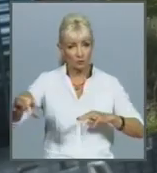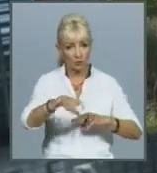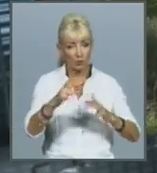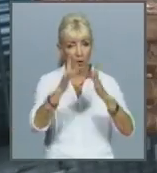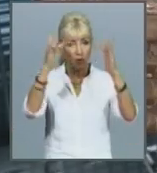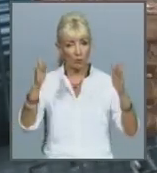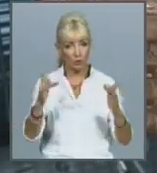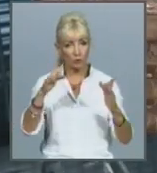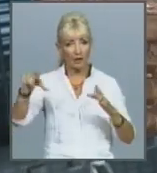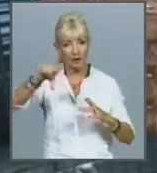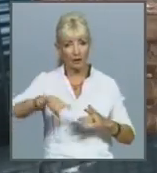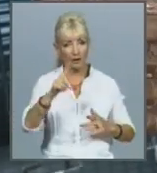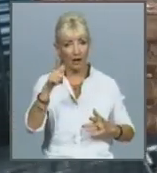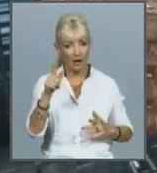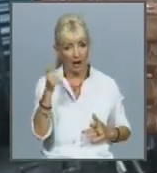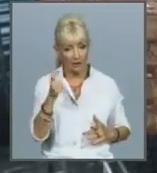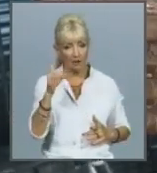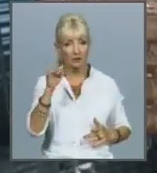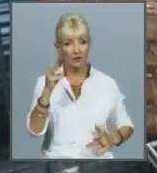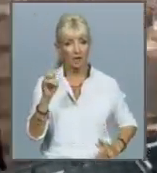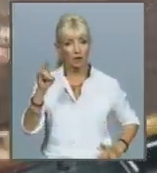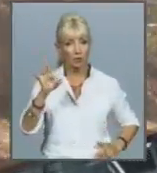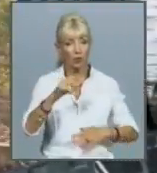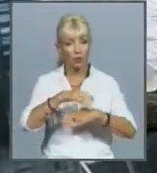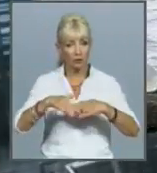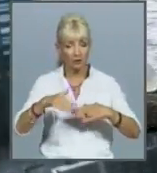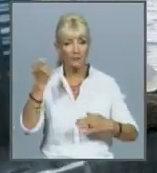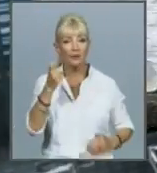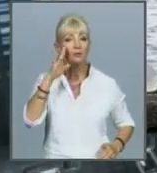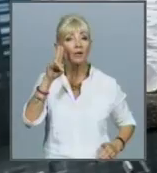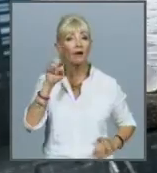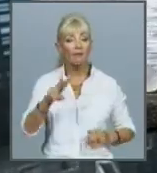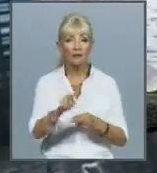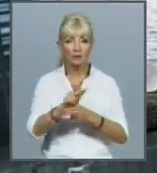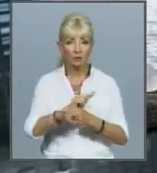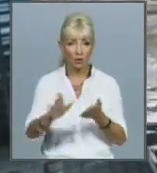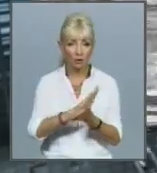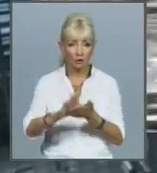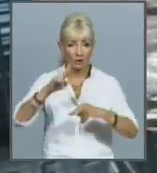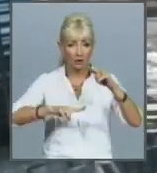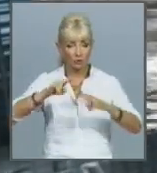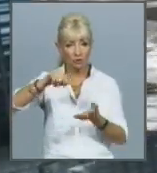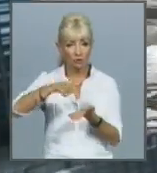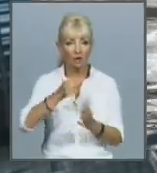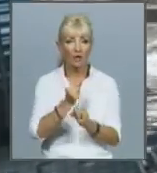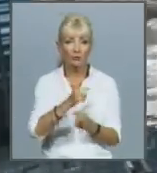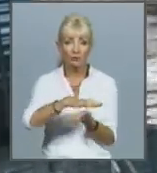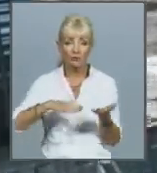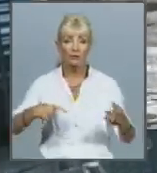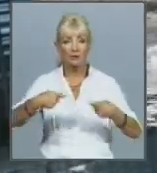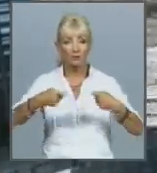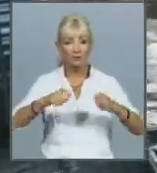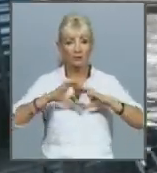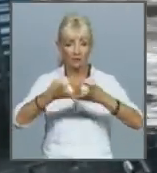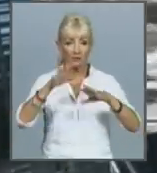та естакади в районі вулиці Шацько. Харківводоканал проводить реконструкцію очисних споруд міста. Роботи ведуть у співпраці зі